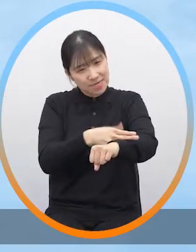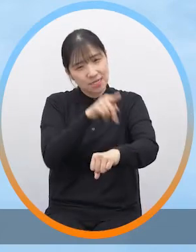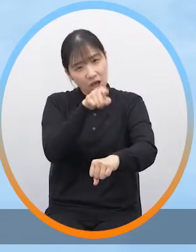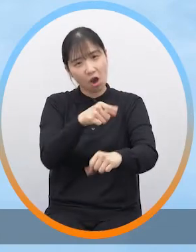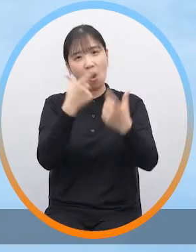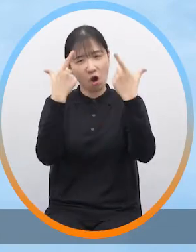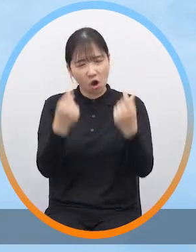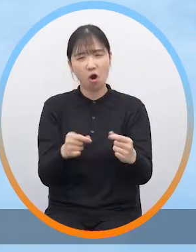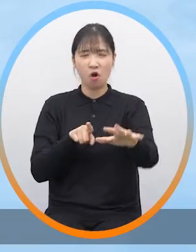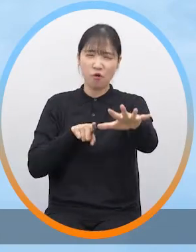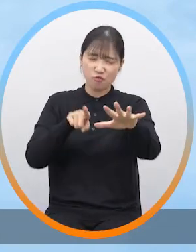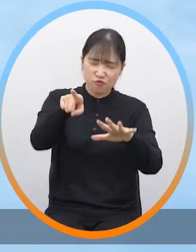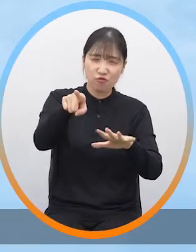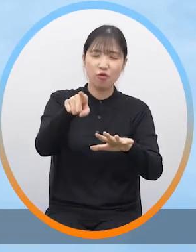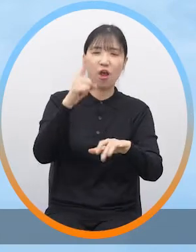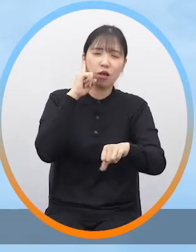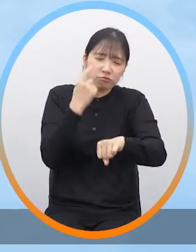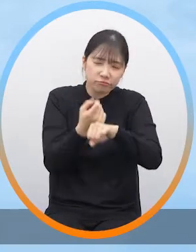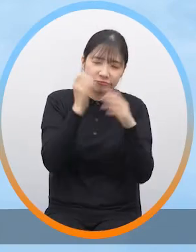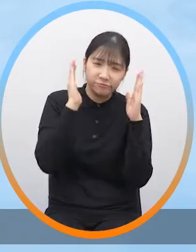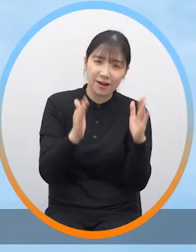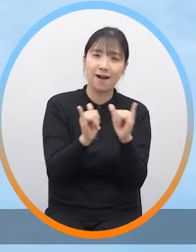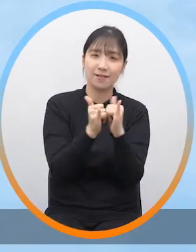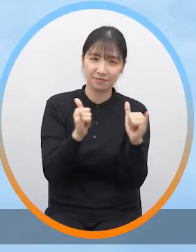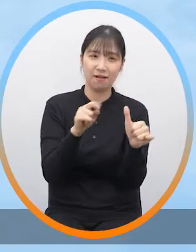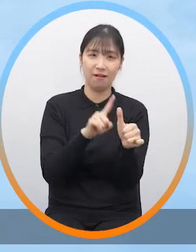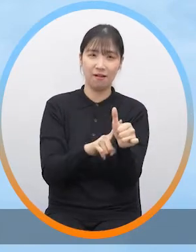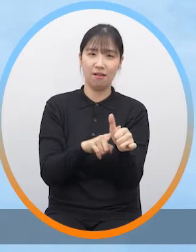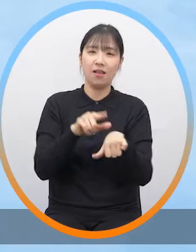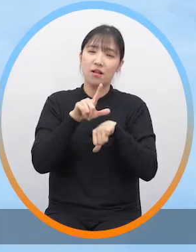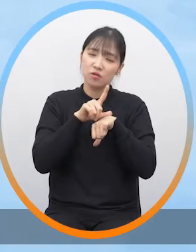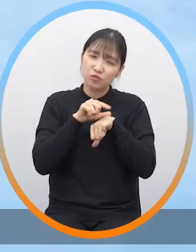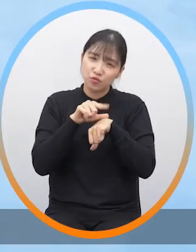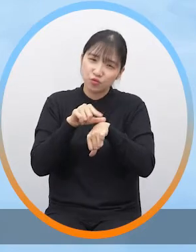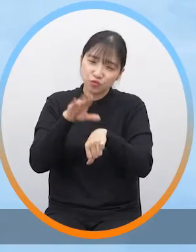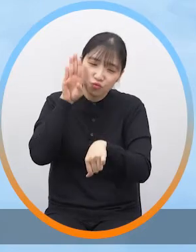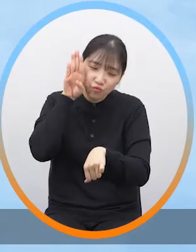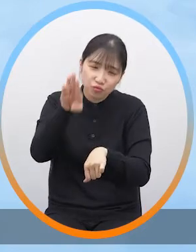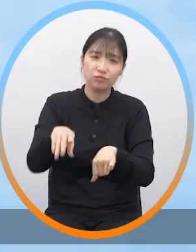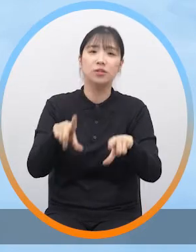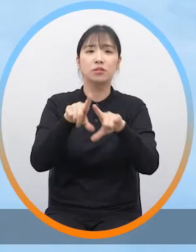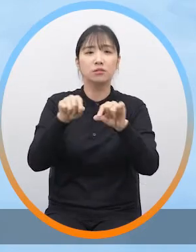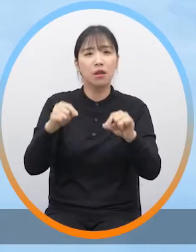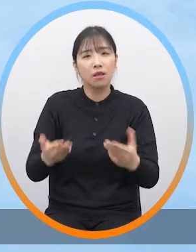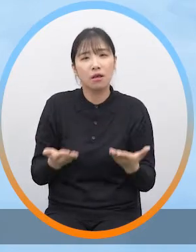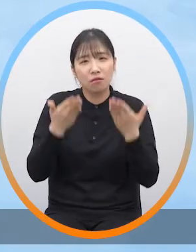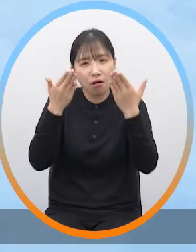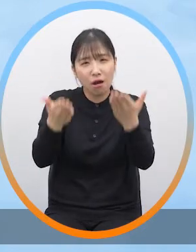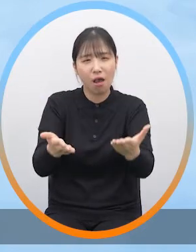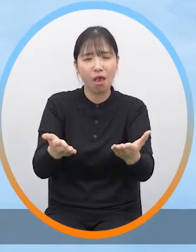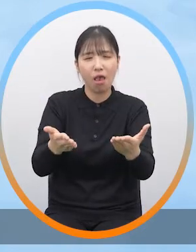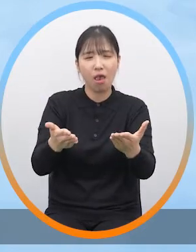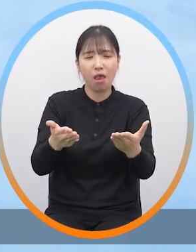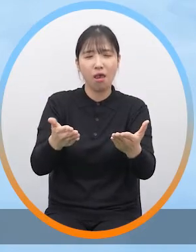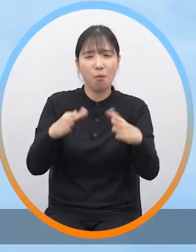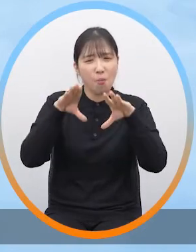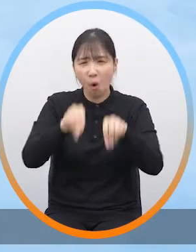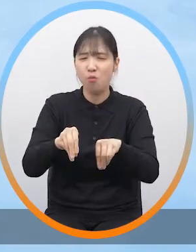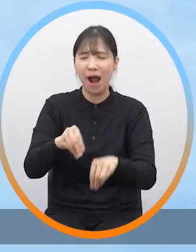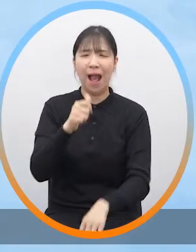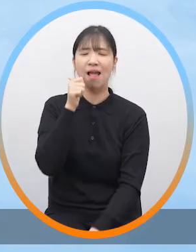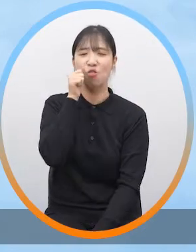스승처럼 뛰어난 유학자가 이른바 어느 정도 시간이 지나면 더 이상 제사를 지내지 않게 되는 것은 있을 수가